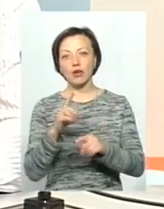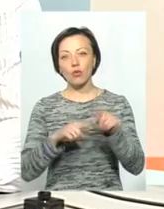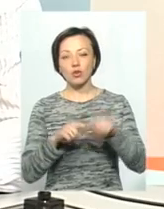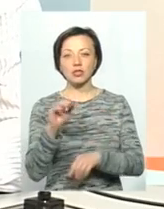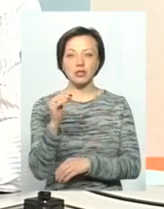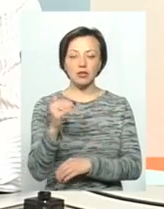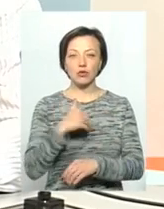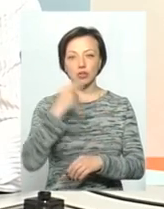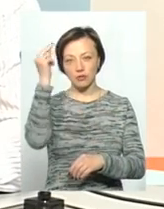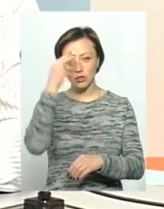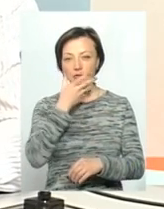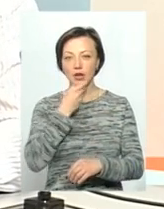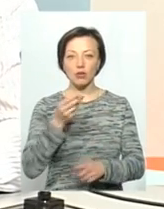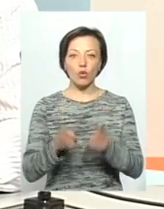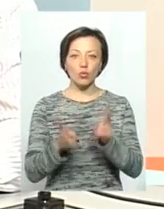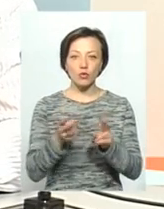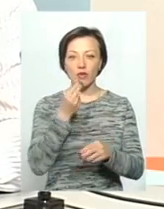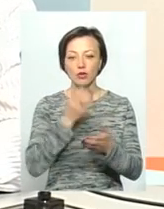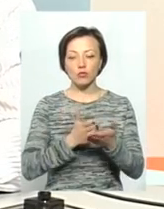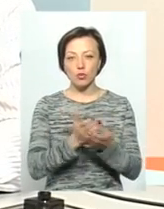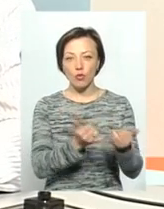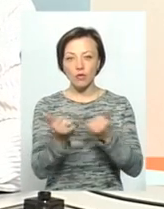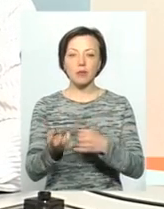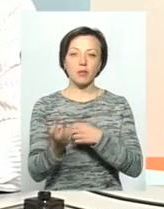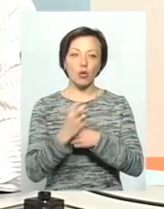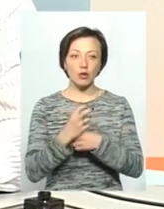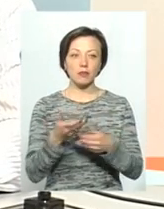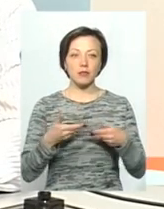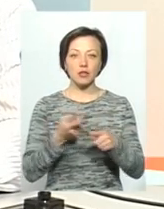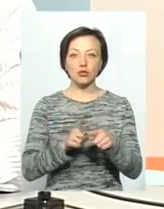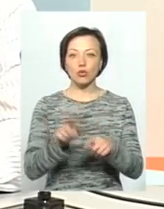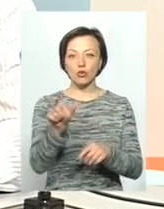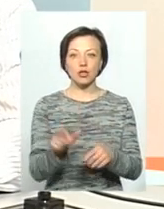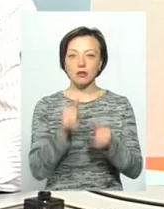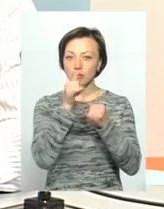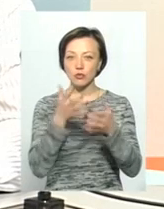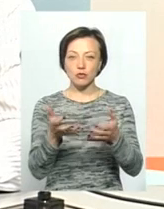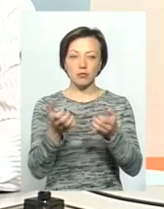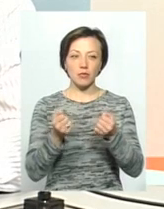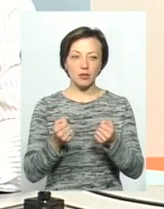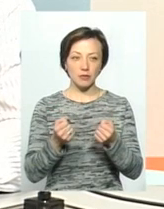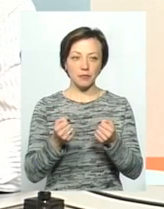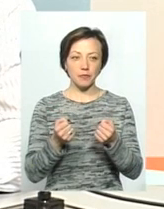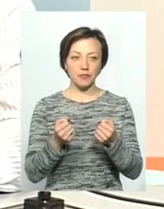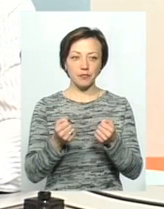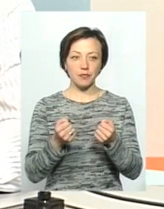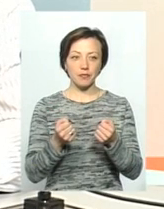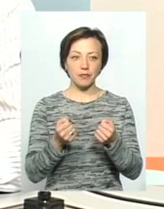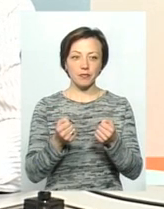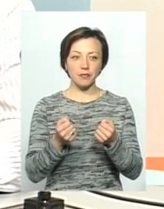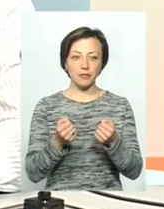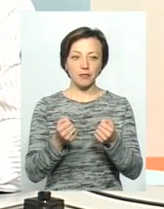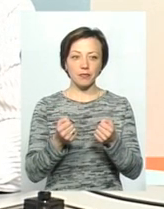хоче навчитися гарно готувати, гарно обслуговувати, до нас приходить, ми цю людину не можемо брати на обучення. Тому